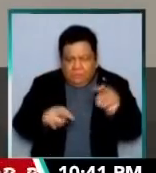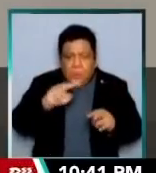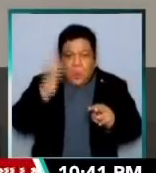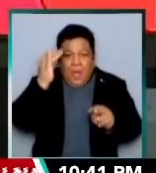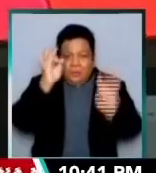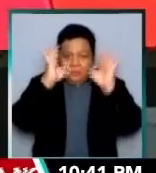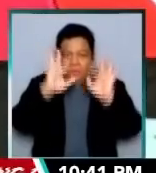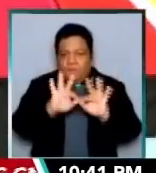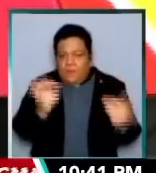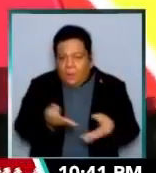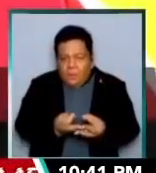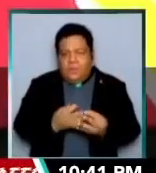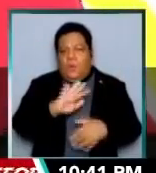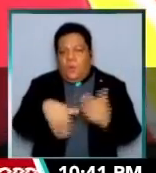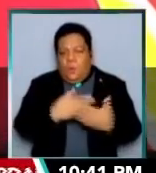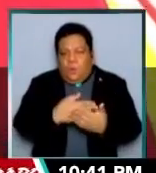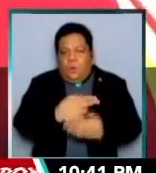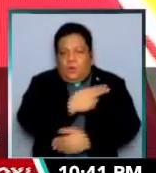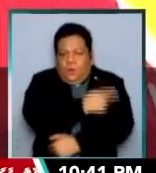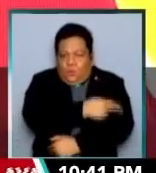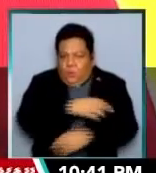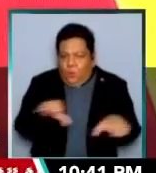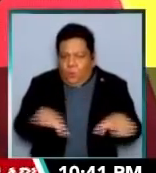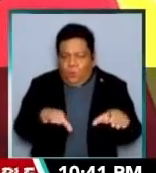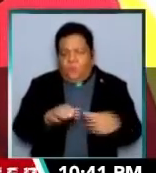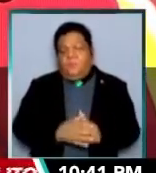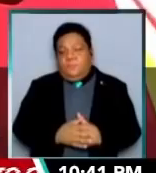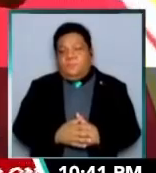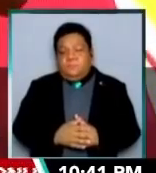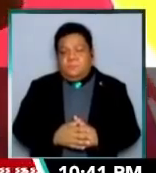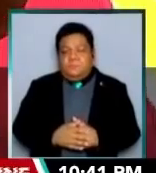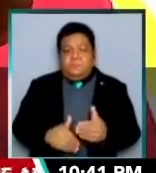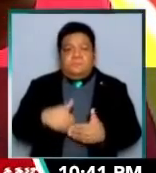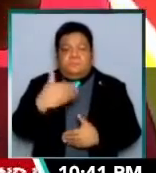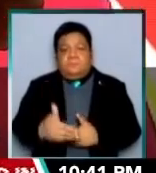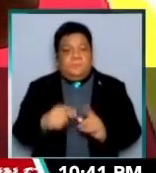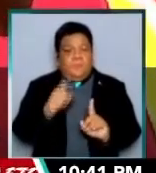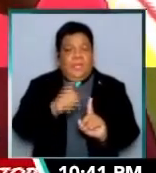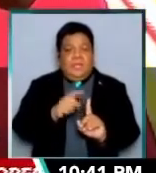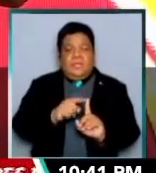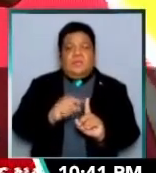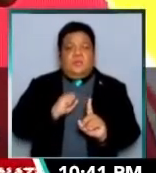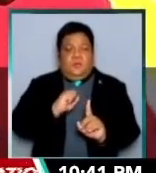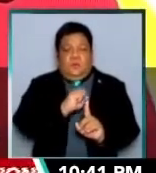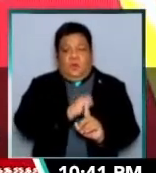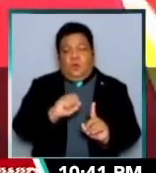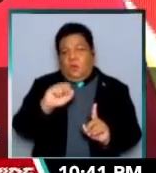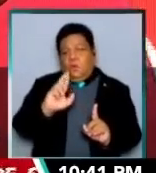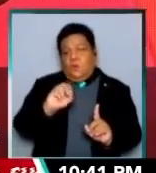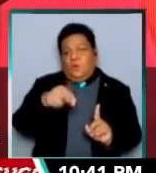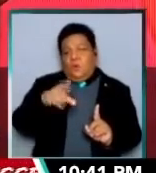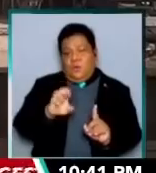pasyenteng inaalagaan. Balak maghain ng supplementary budget ni Senatorial Aspirant Harry Roque para sa mga nasalanta